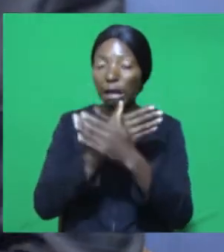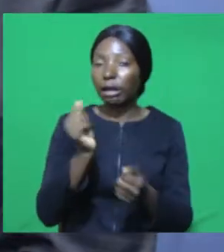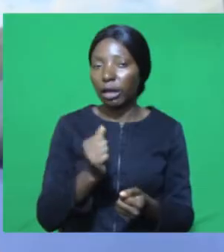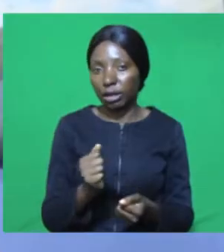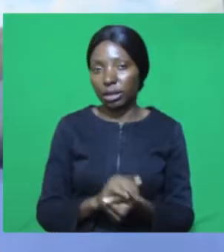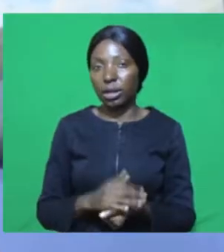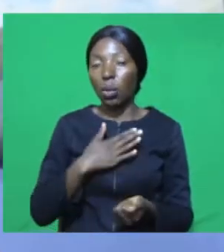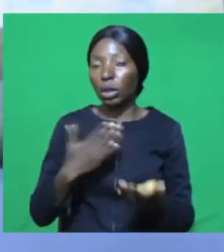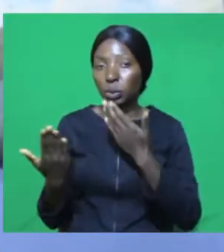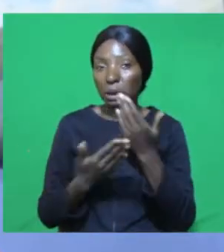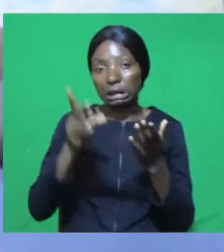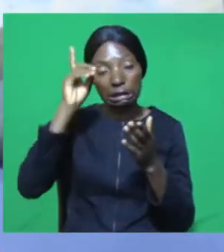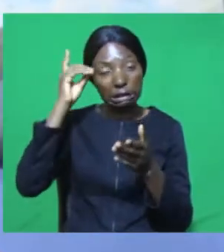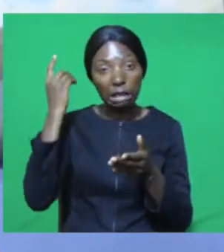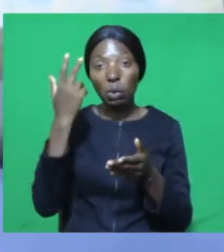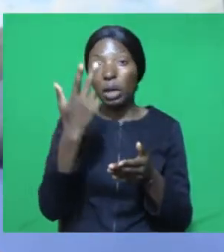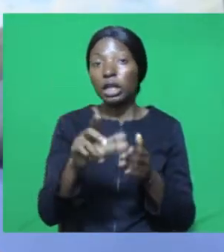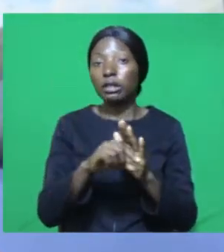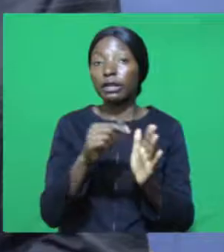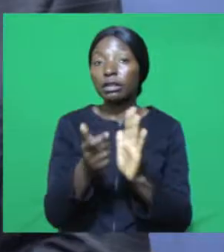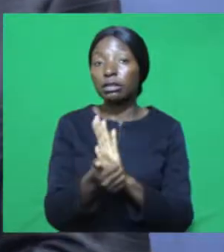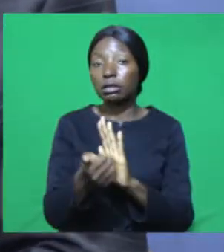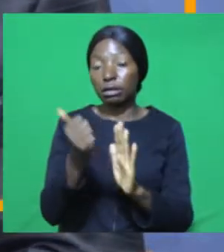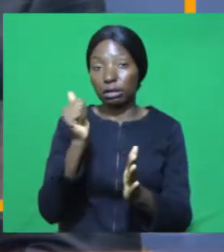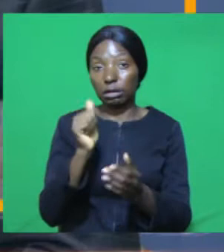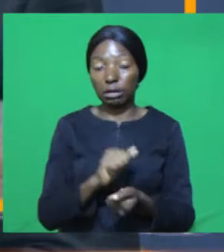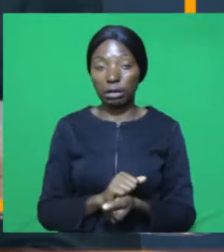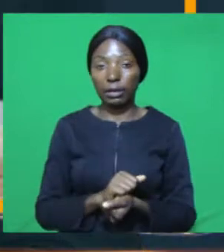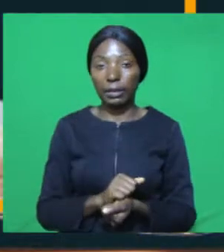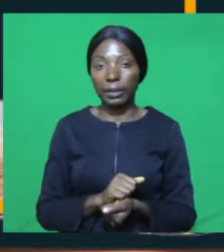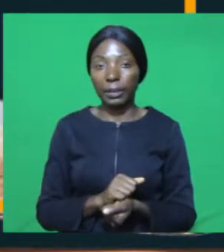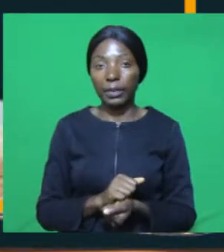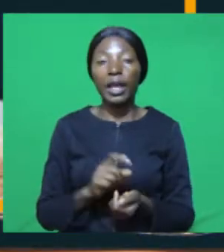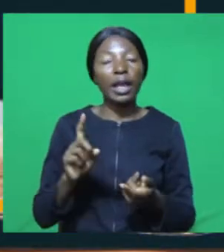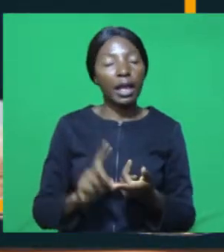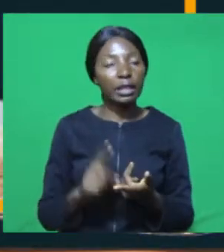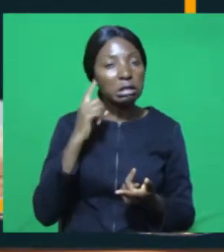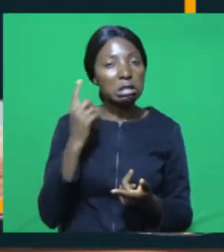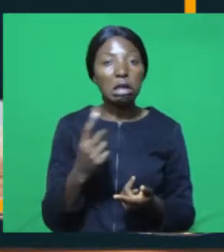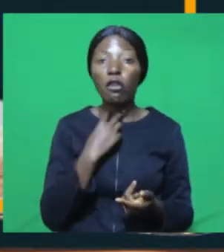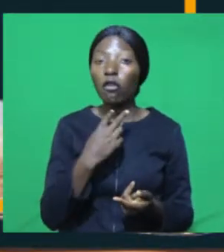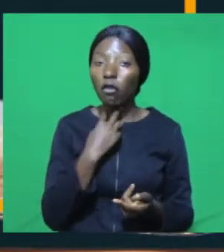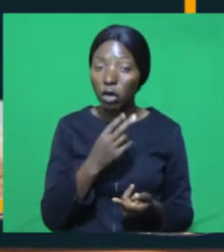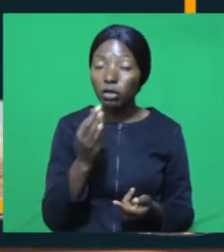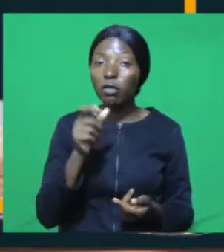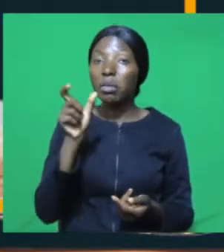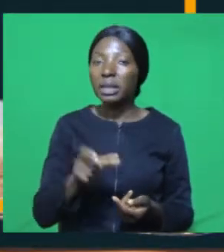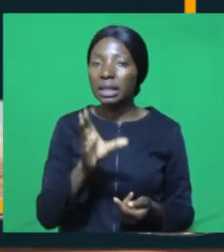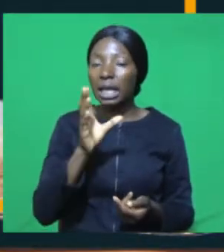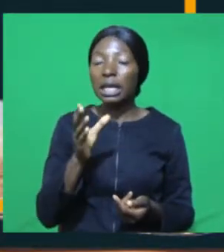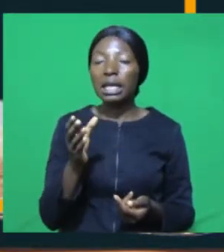ages. Tiverengeri pana Daniel 8 pakuvhesi ya 16. Right. Ndikanzwa inzwi remunhu richibva